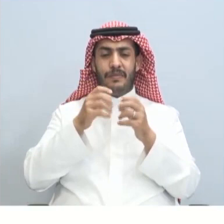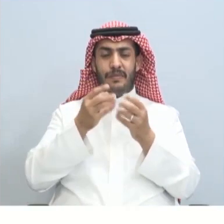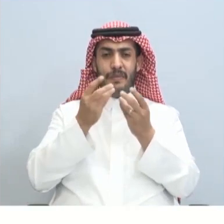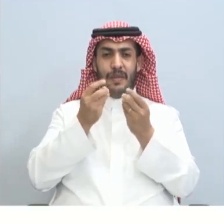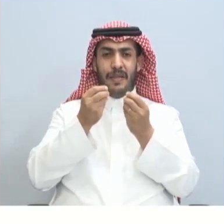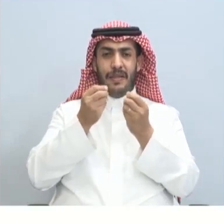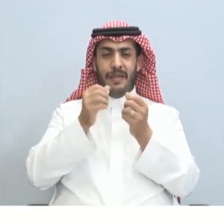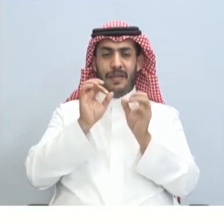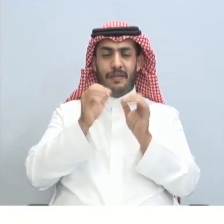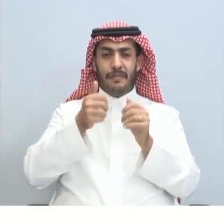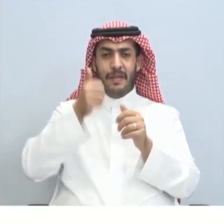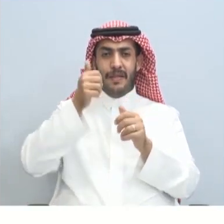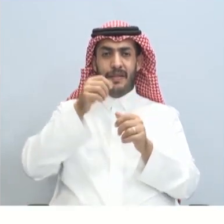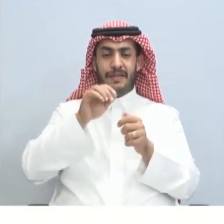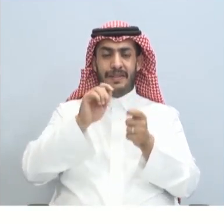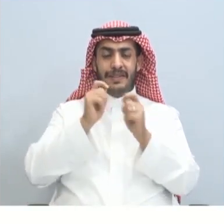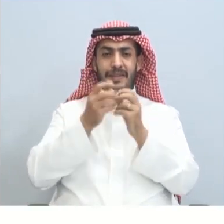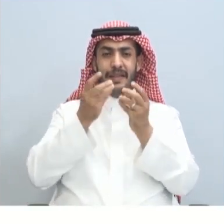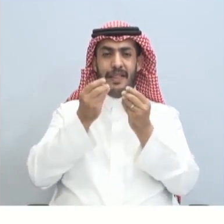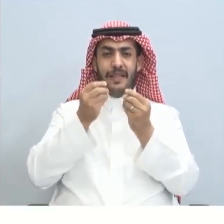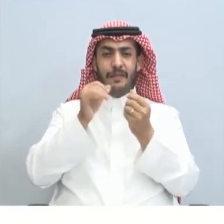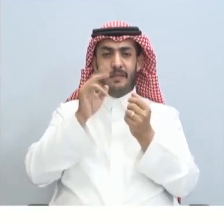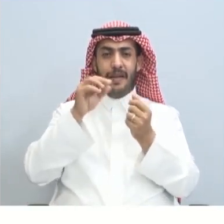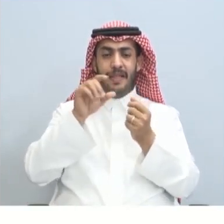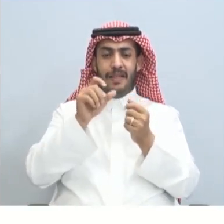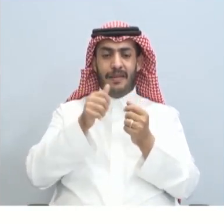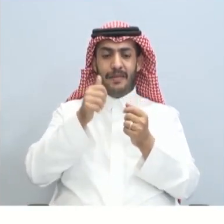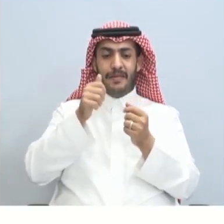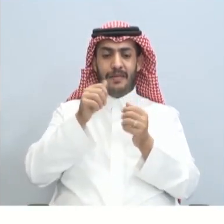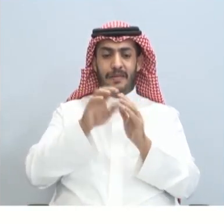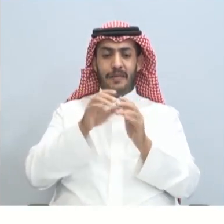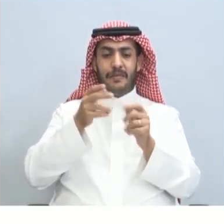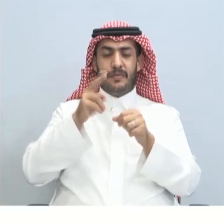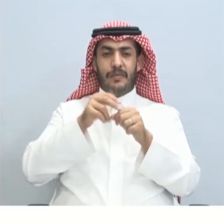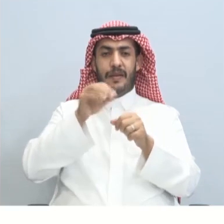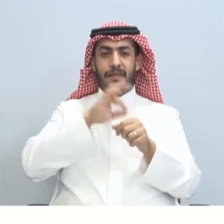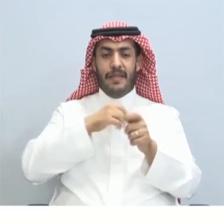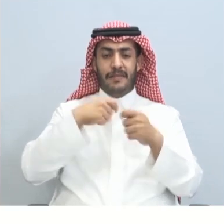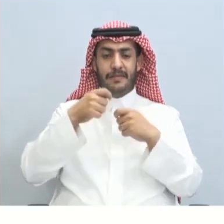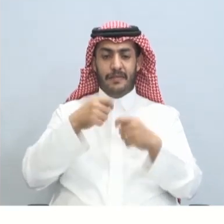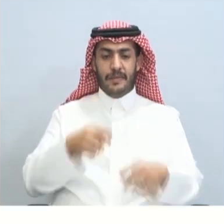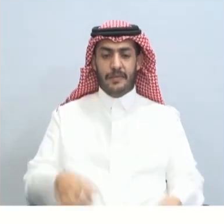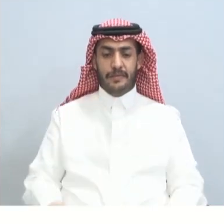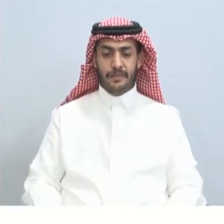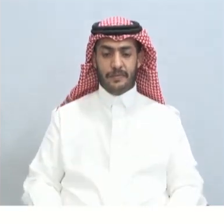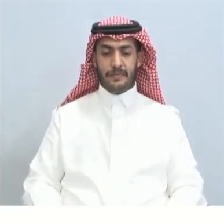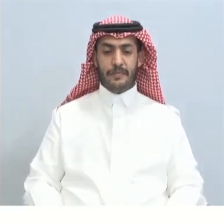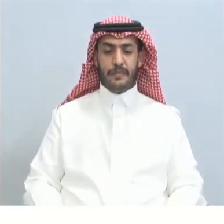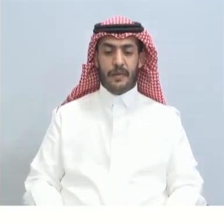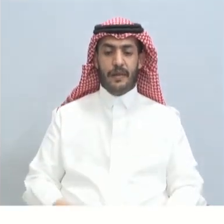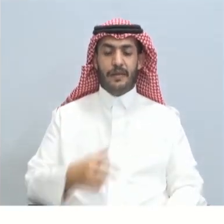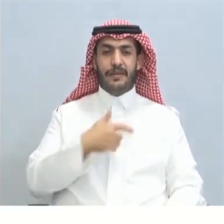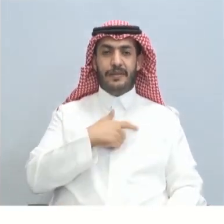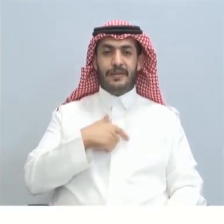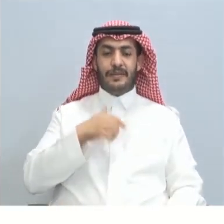مواد قيمه يمكن تعدينها بحيث يكون مجدي اقتصاديا